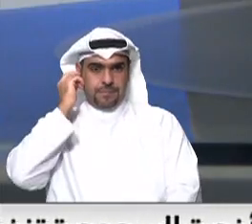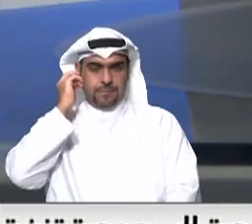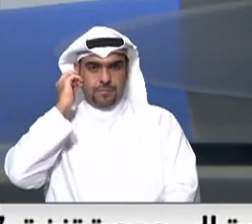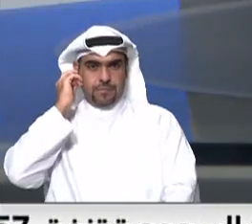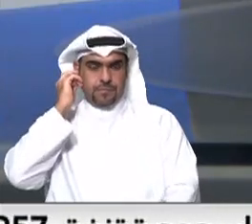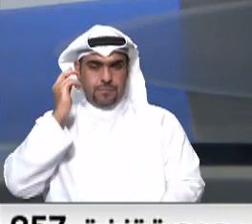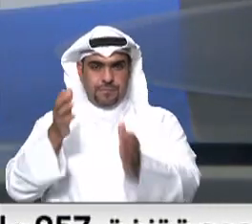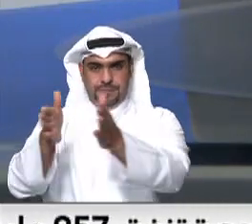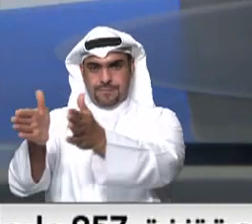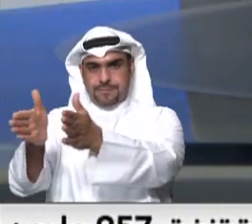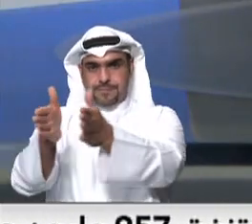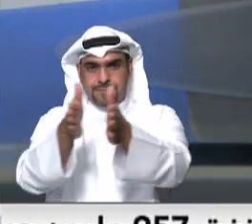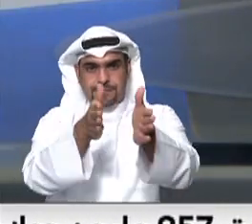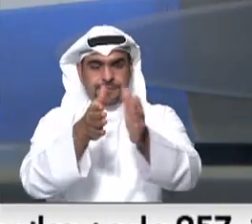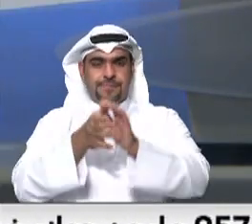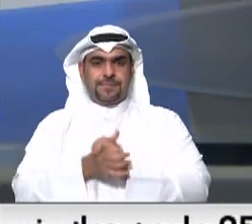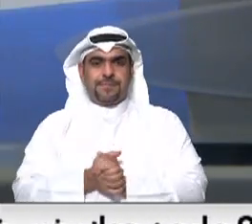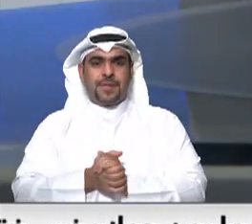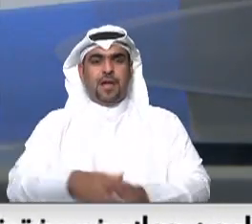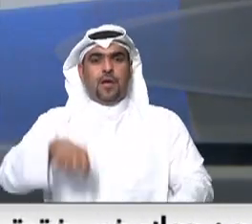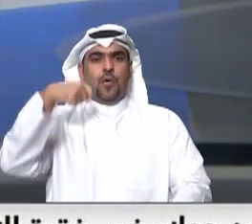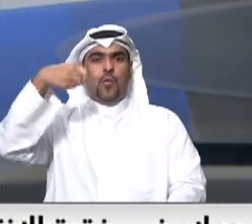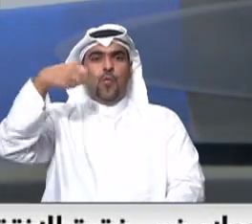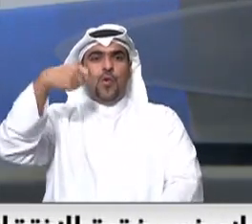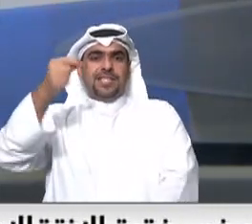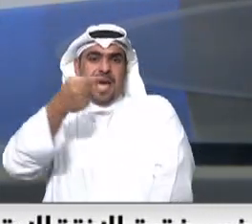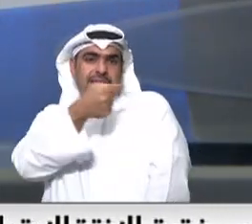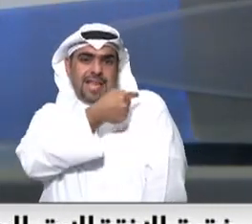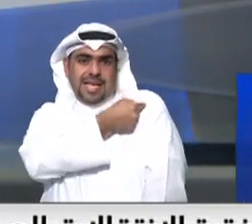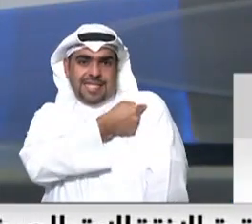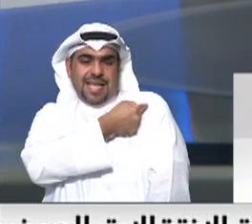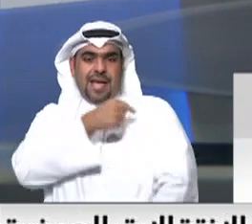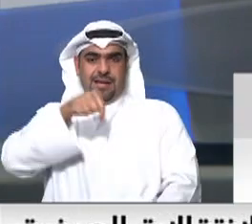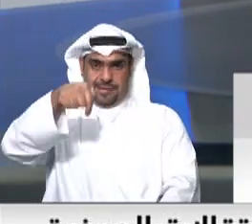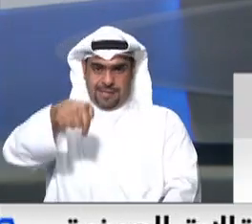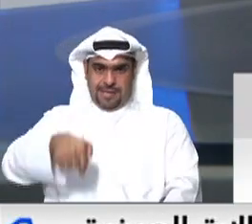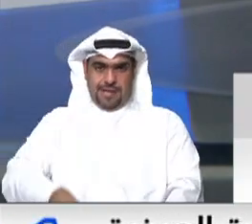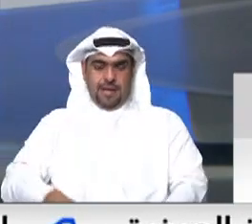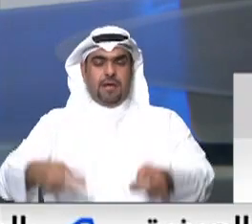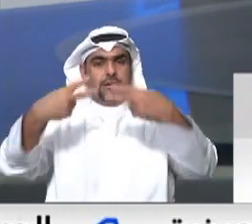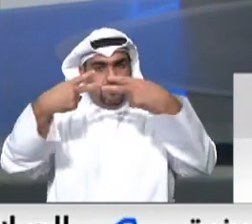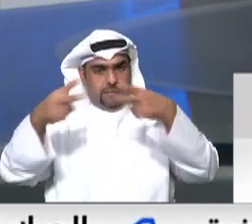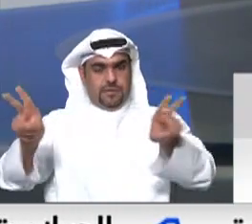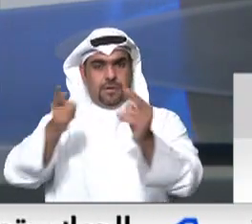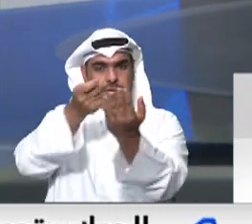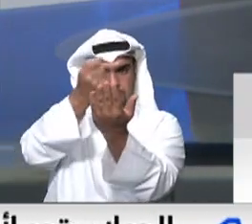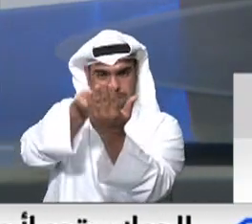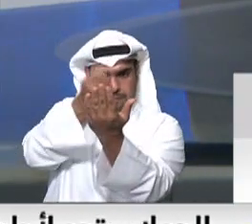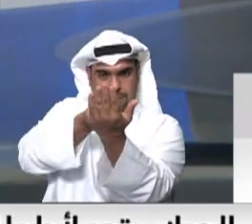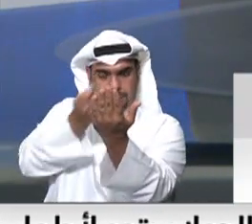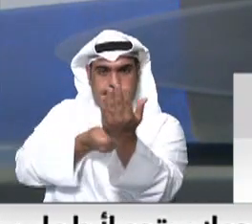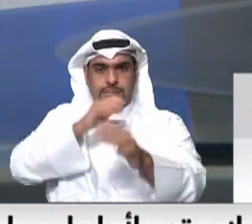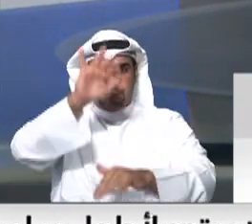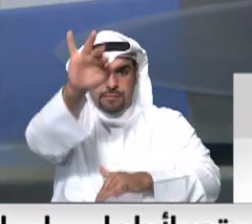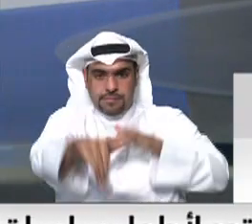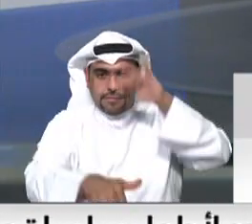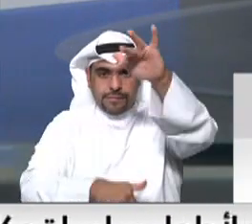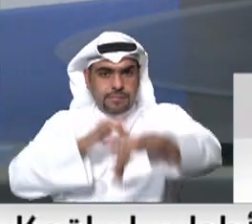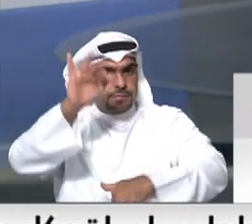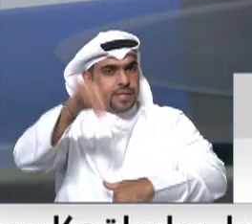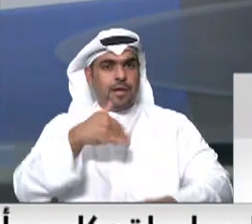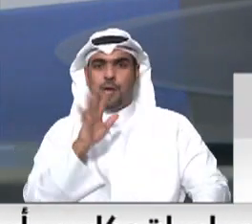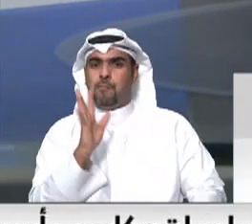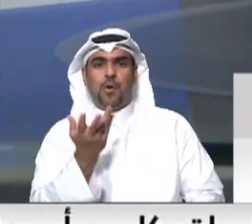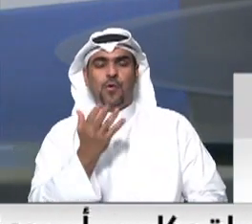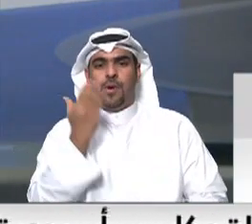بدأت إدارة الصحة المدرسية بوزارة الصحة استقبال الطلبة المستجدين لفتح الملفات الصحية من خلال حجز